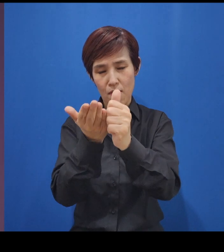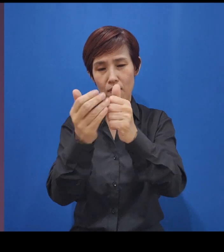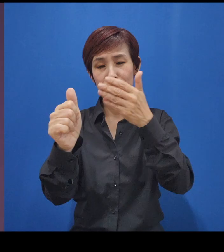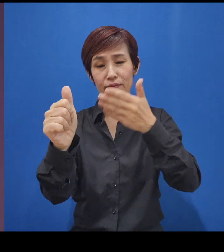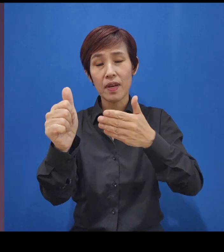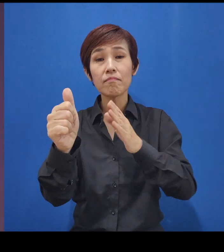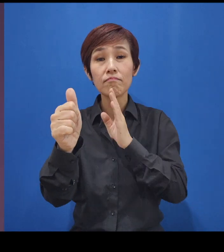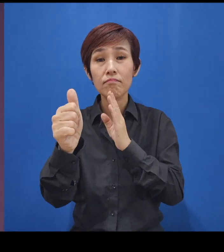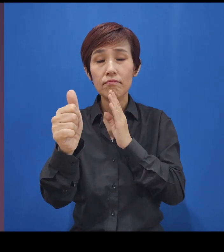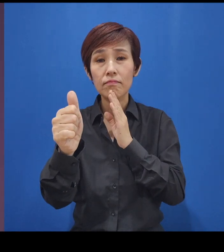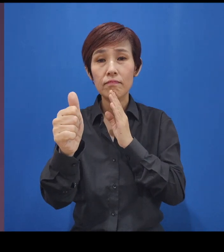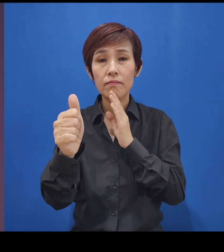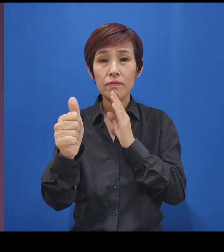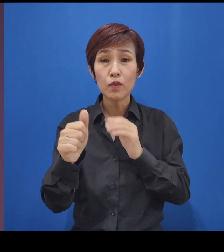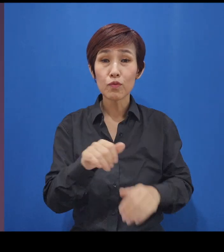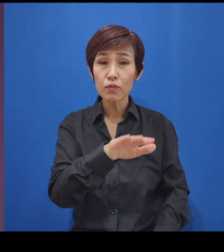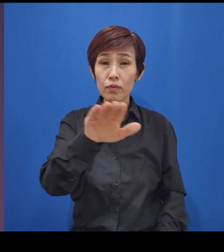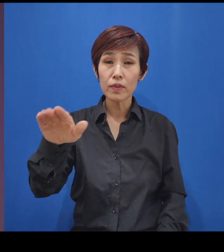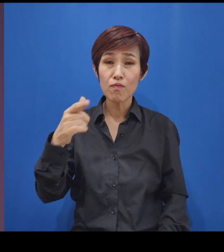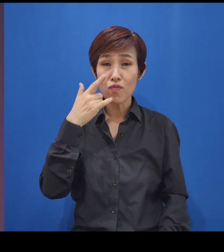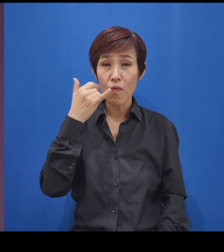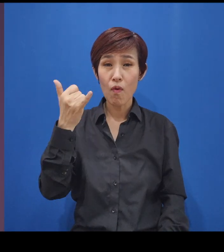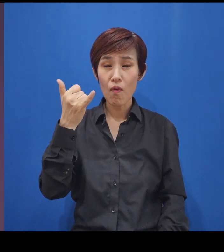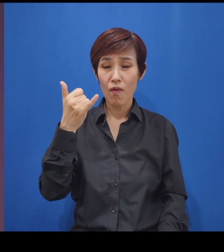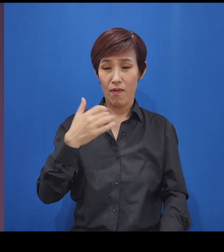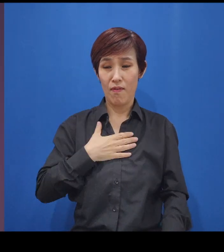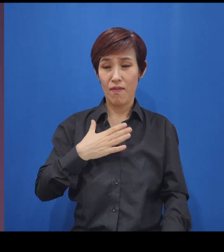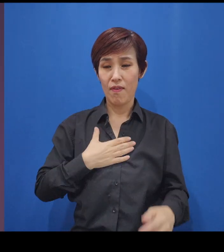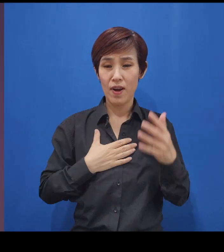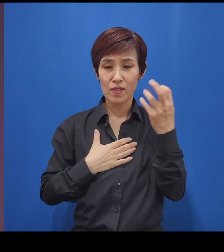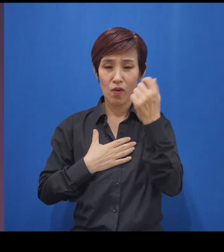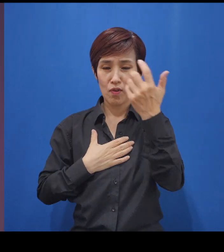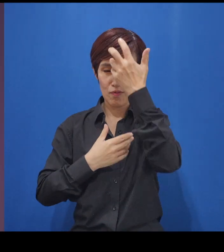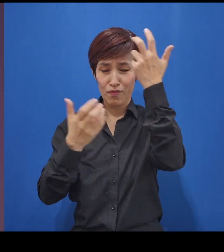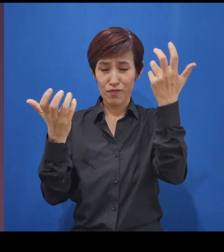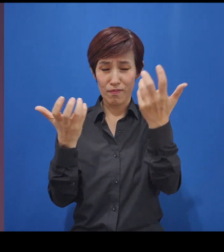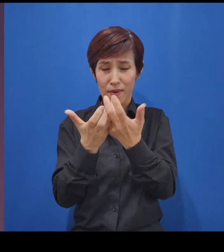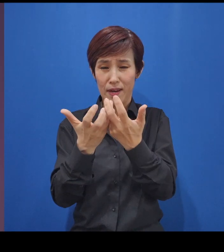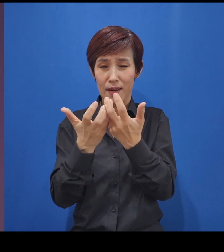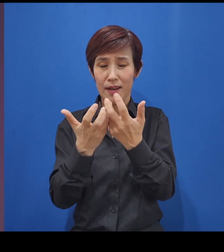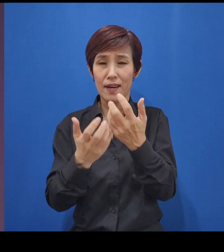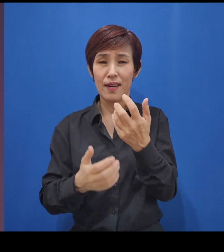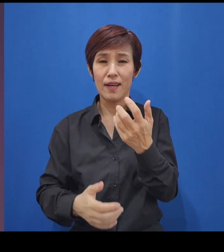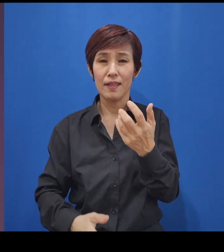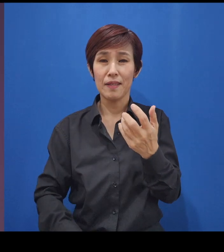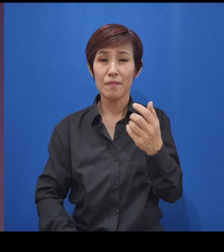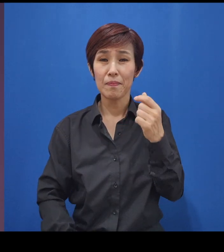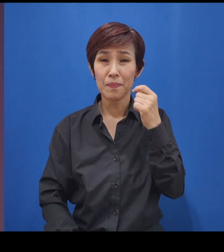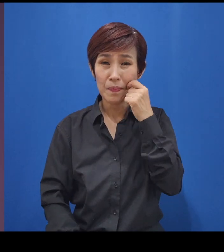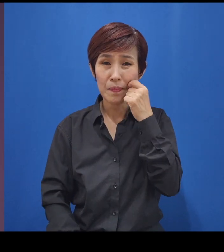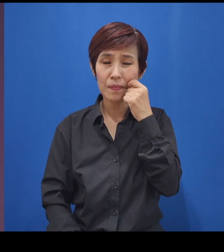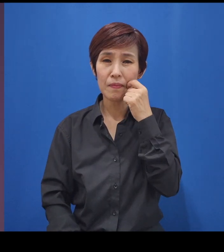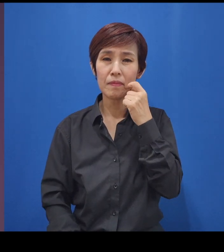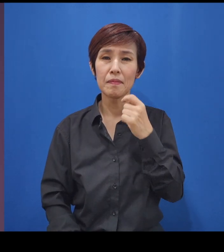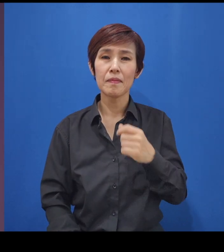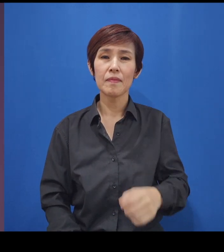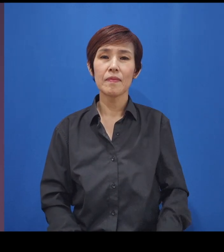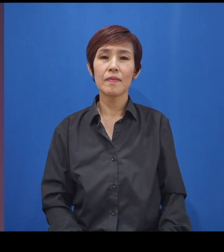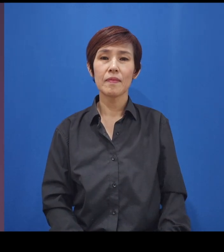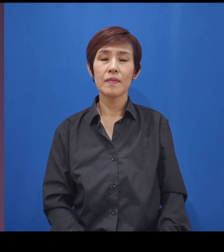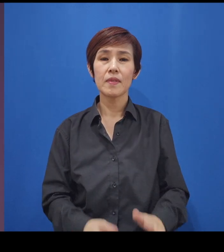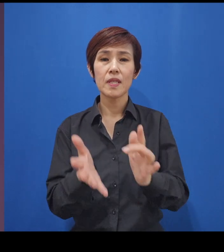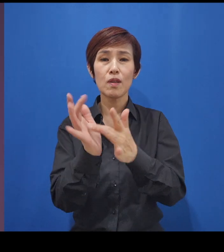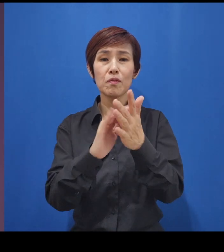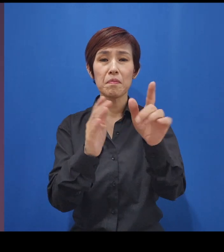건데, 우리는 성령 충만한 부모는 안 되고 예수님을 모르는 분들과 동일한 부모의